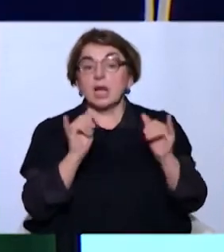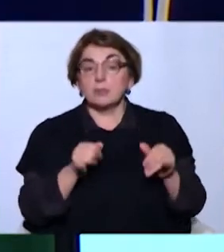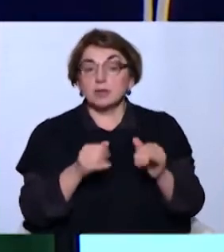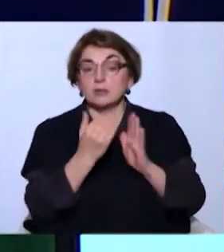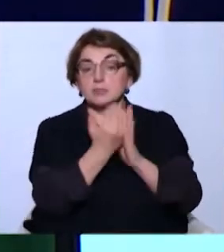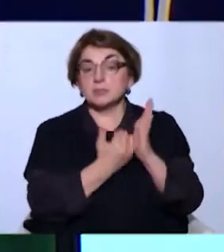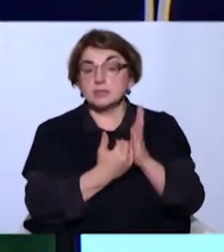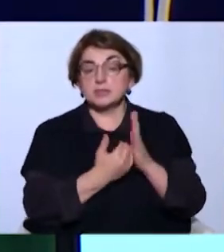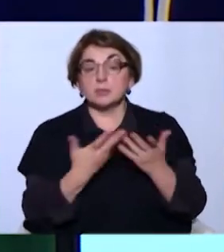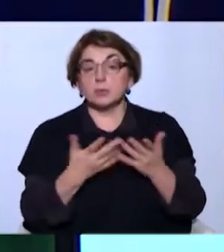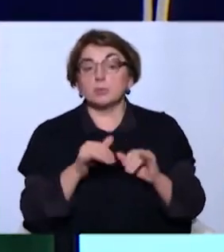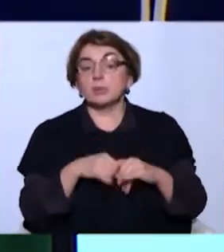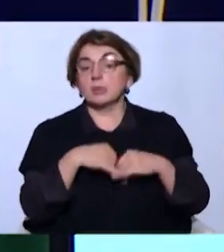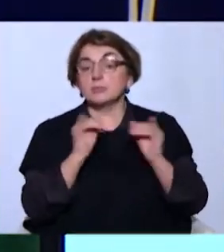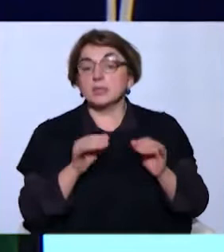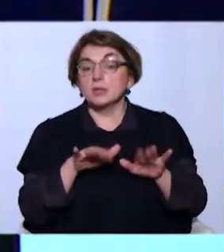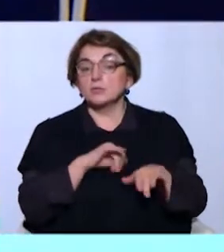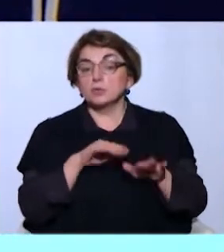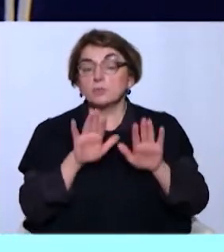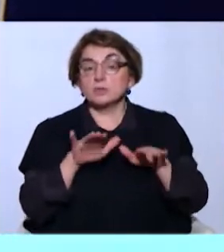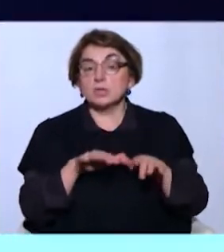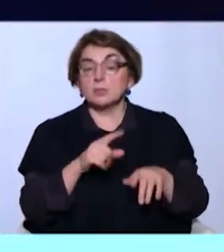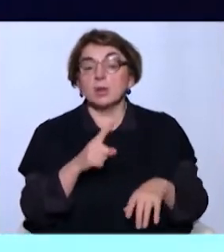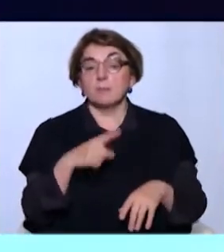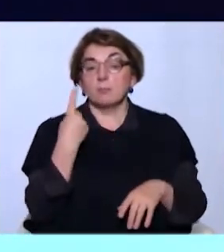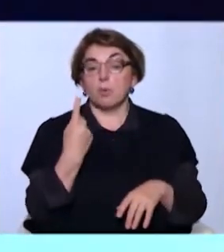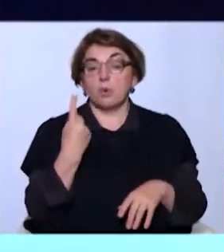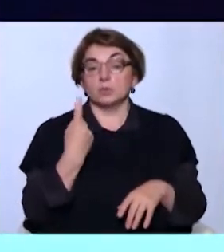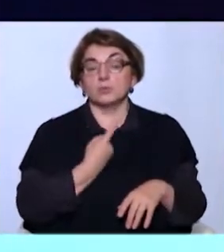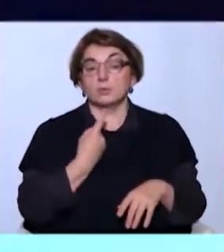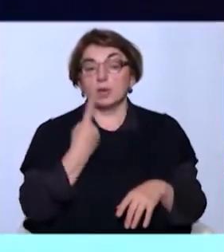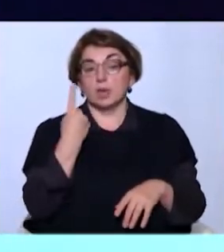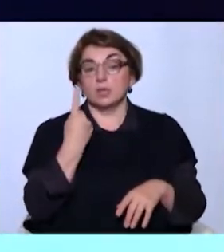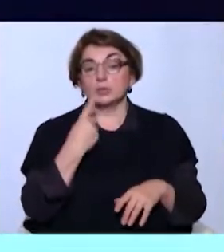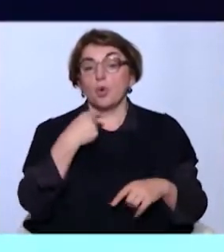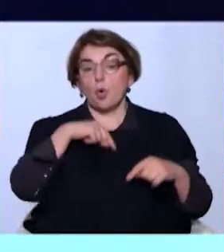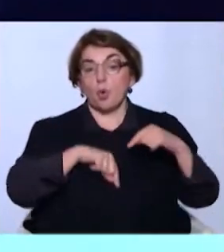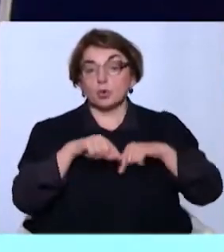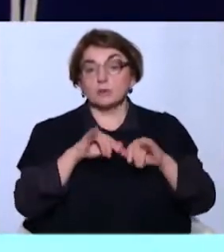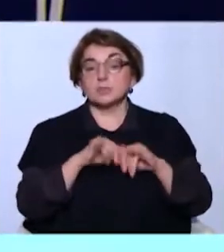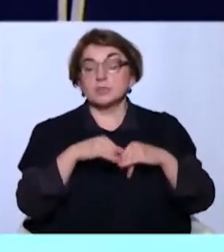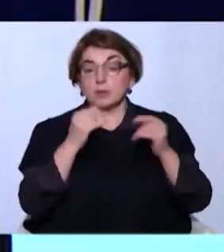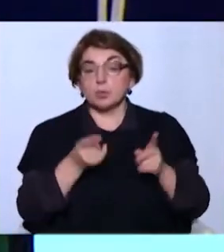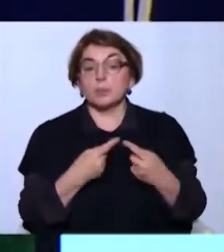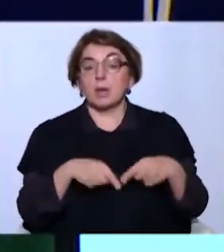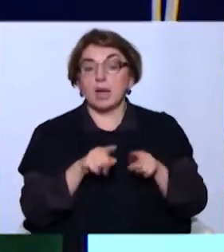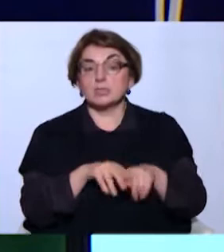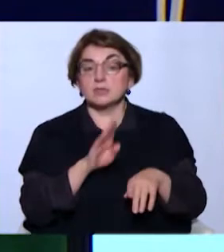სისტემა. მწერები არიან ცალსქესიანი ინდივიდები, ანუ ერთ ორგანიზმში წარმოიქმნება